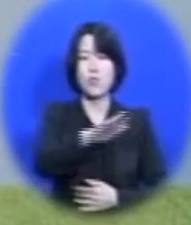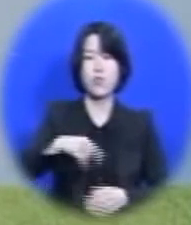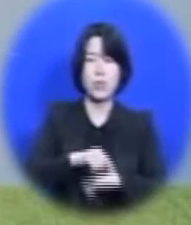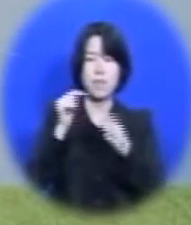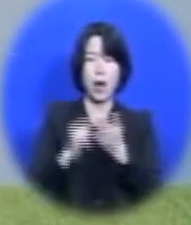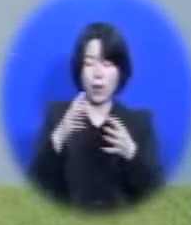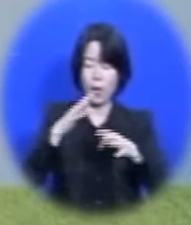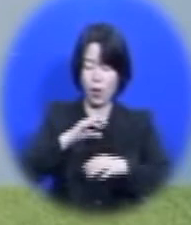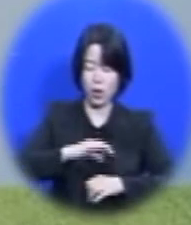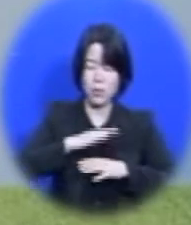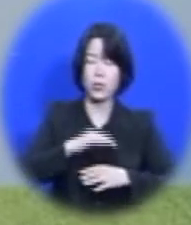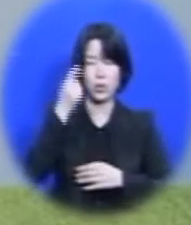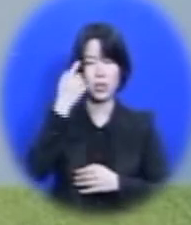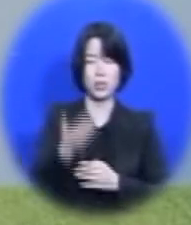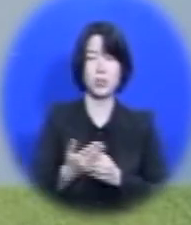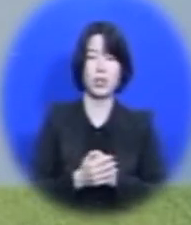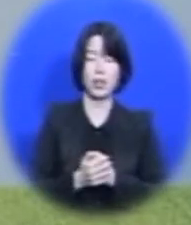얼마나 놀랐겠냐?